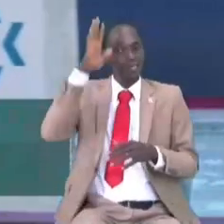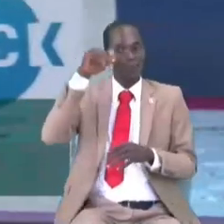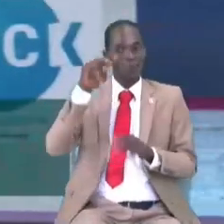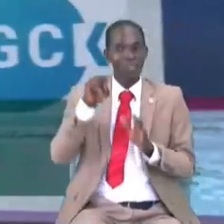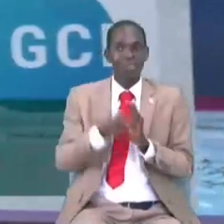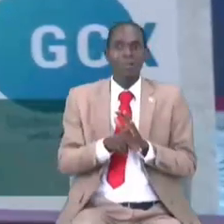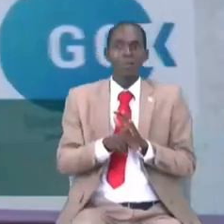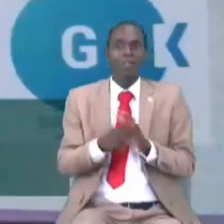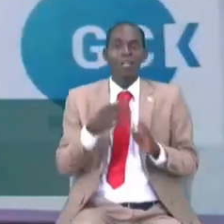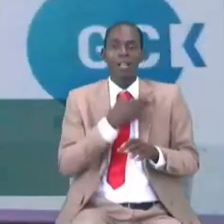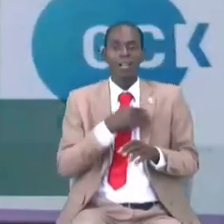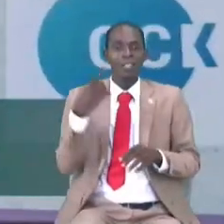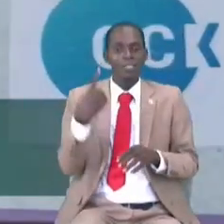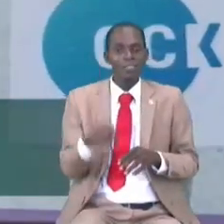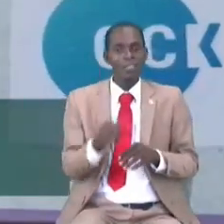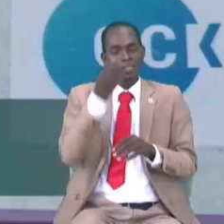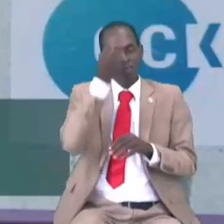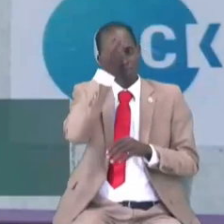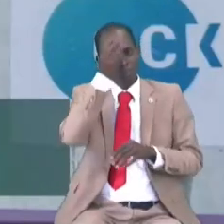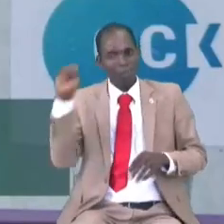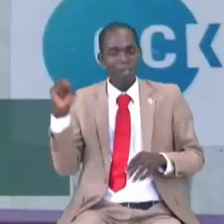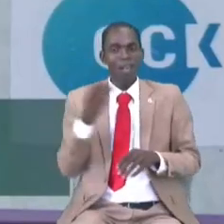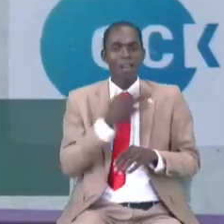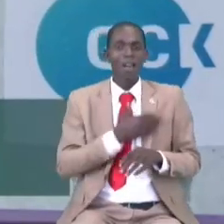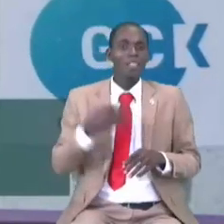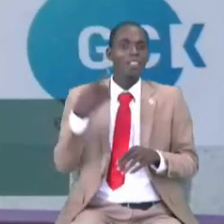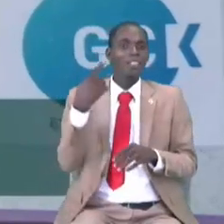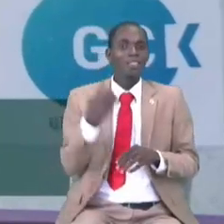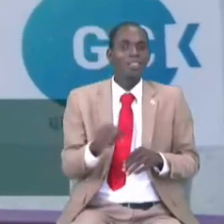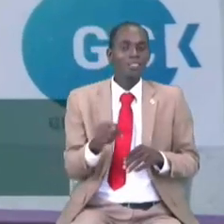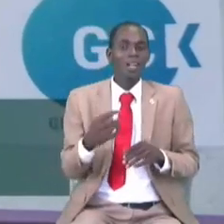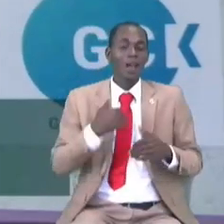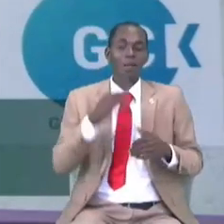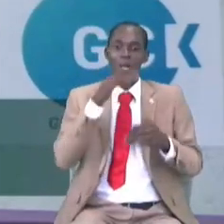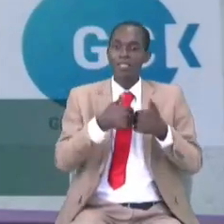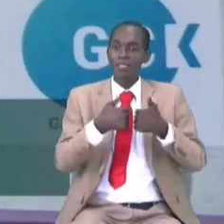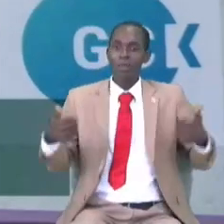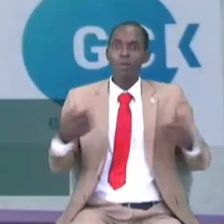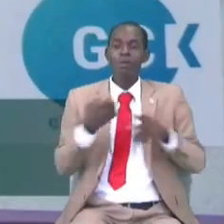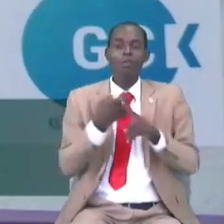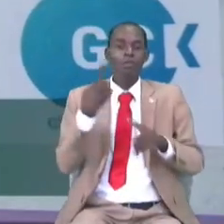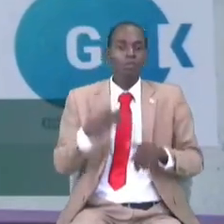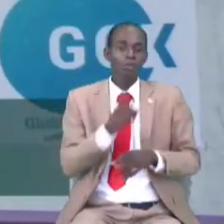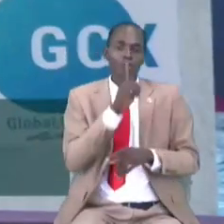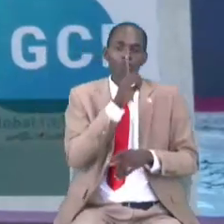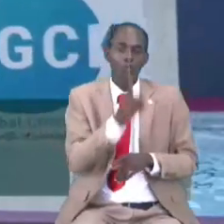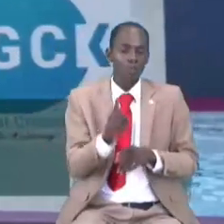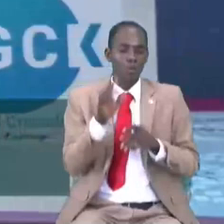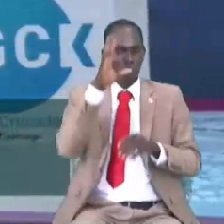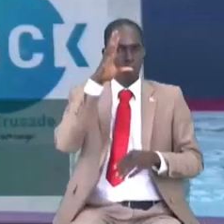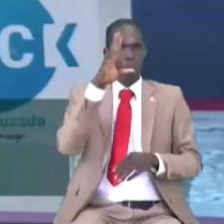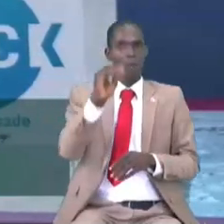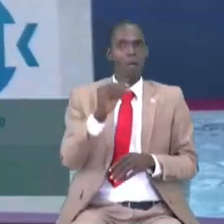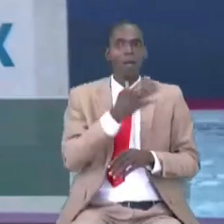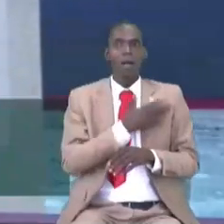désobéissance avaient été séparés du vrai homme. Et maintenant, le grand vent était